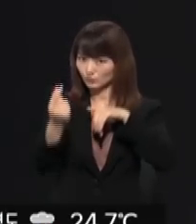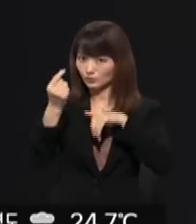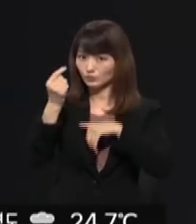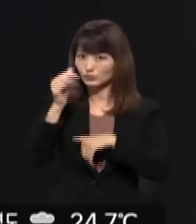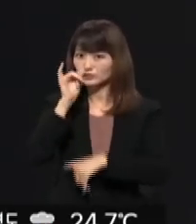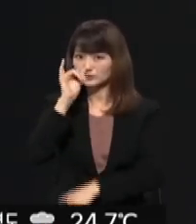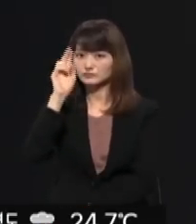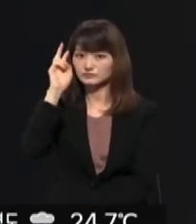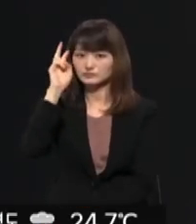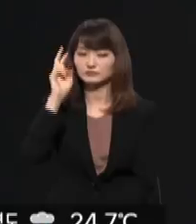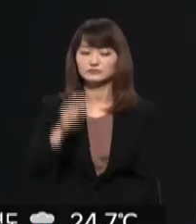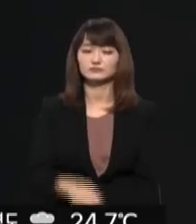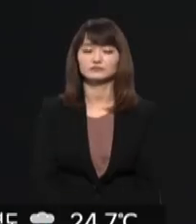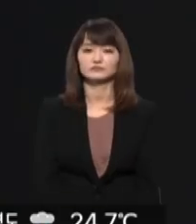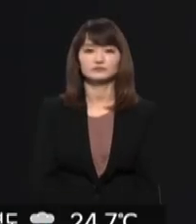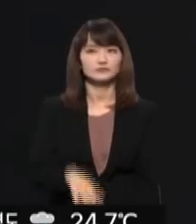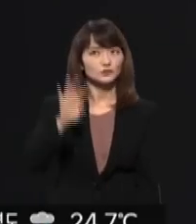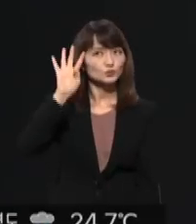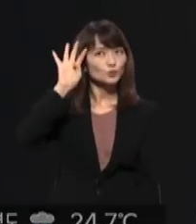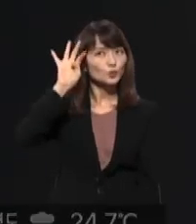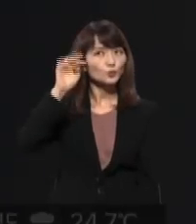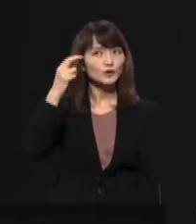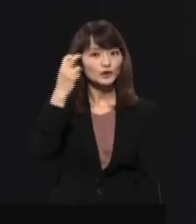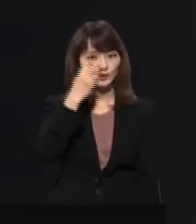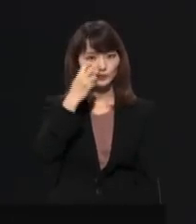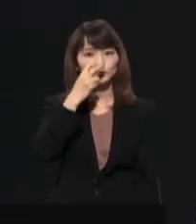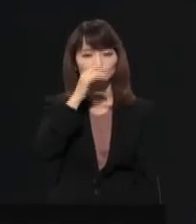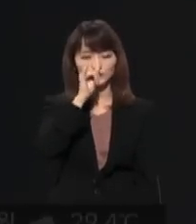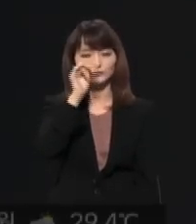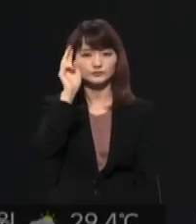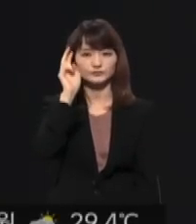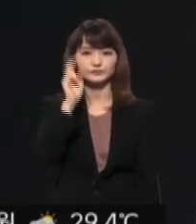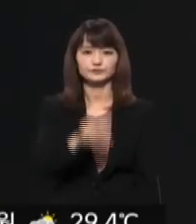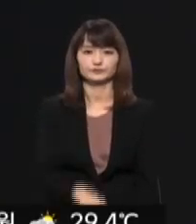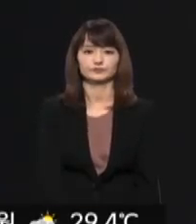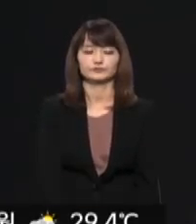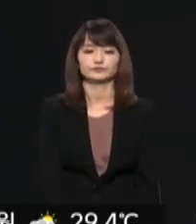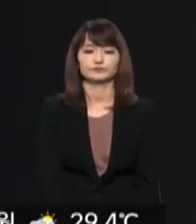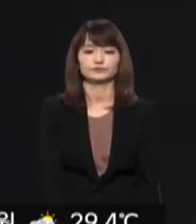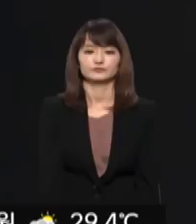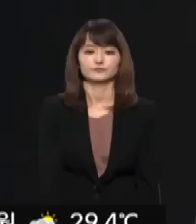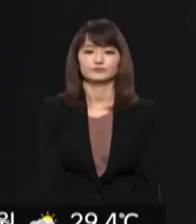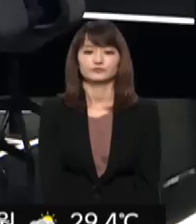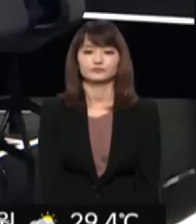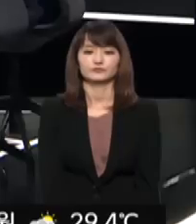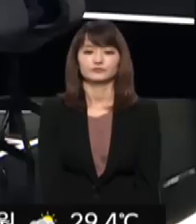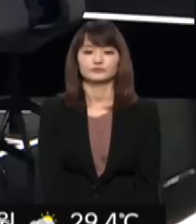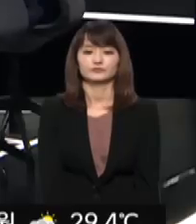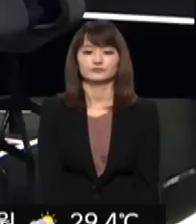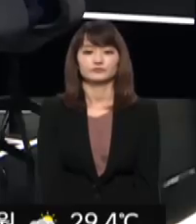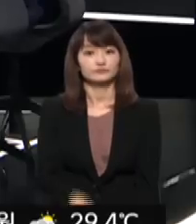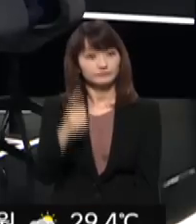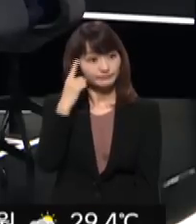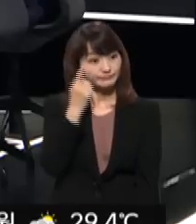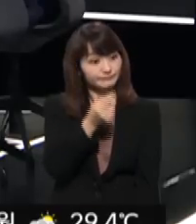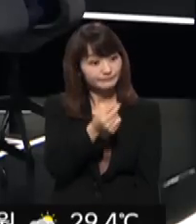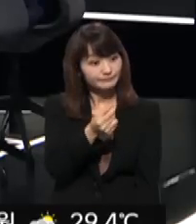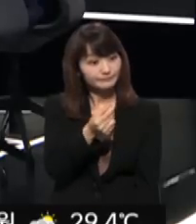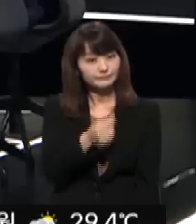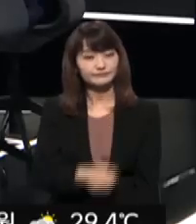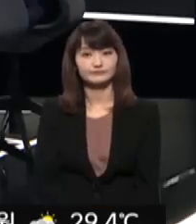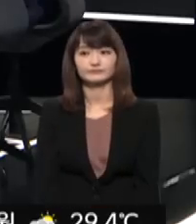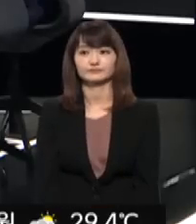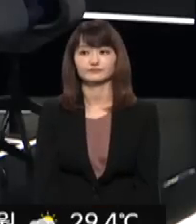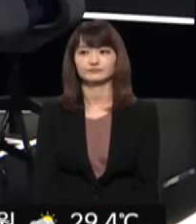곧 있으리라 이렇게 볼 수밖에 없는 조만간 일수가 있다라고 예상을 하시는 거죠 알겠습니다 비슷한 생각이죠